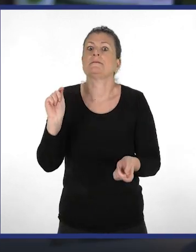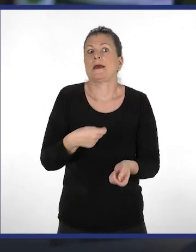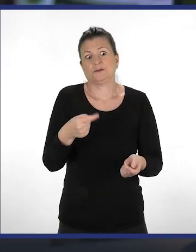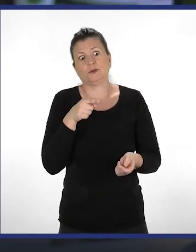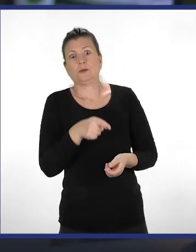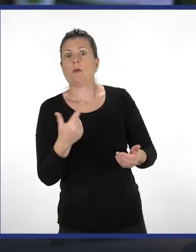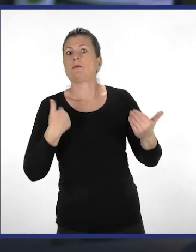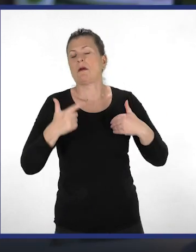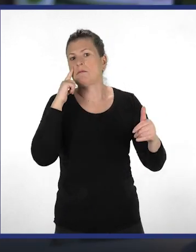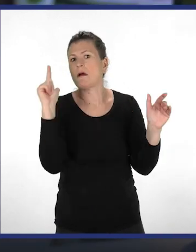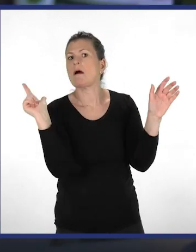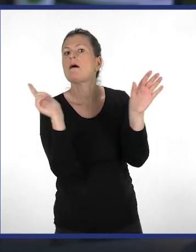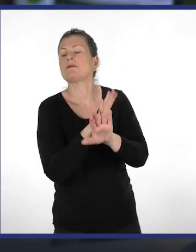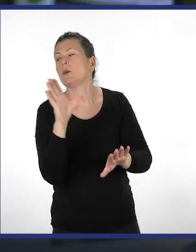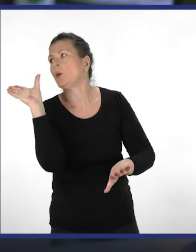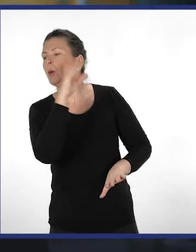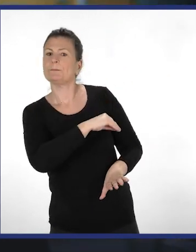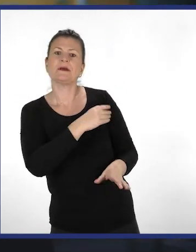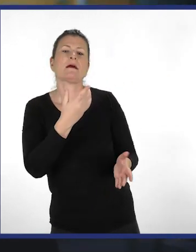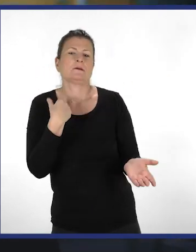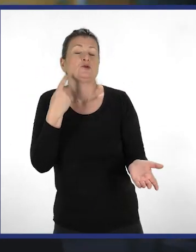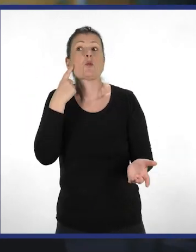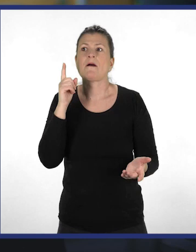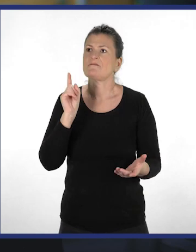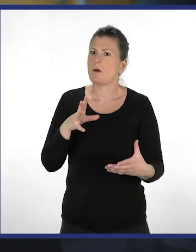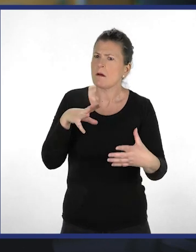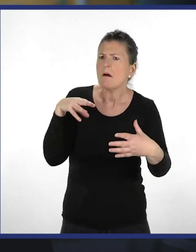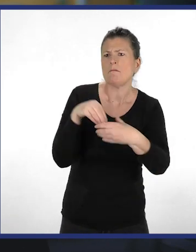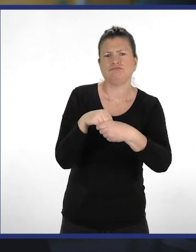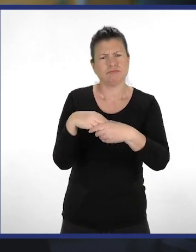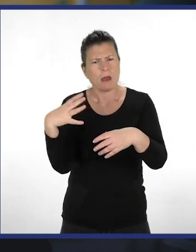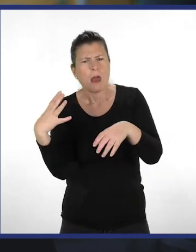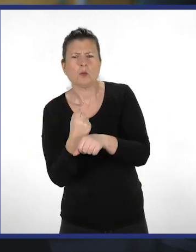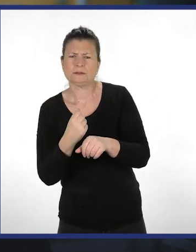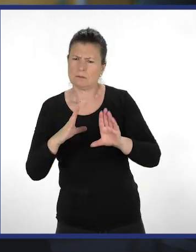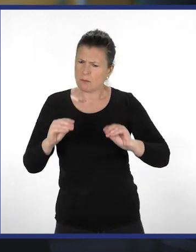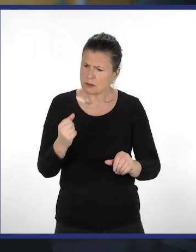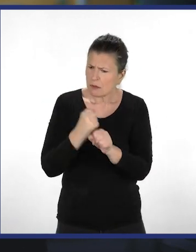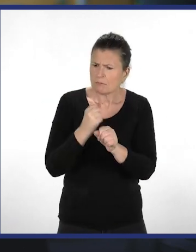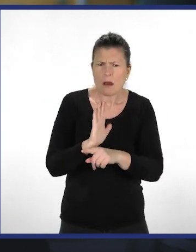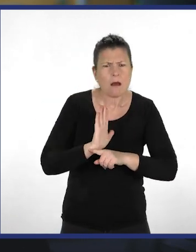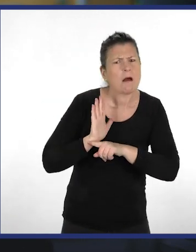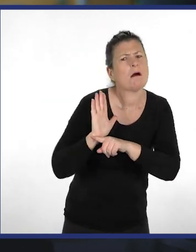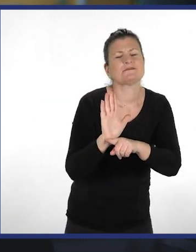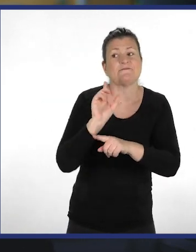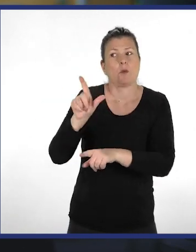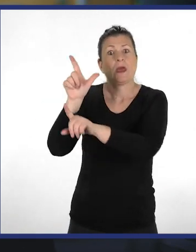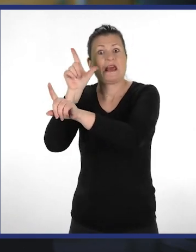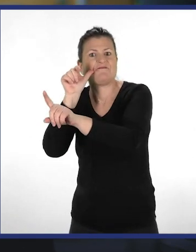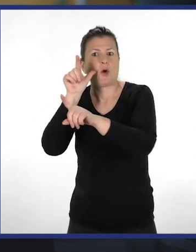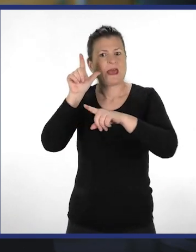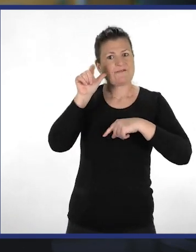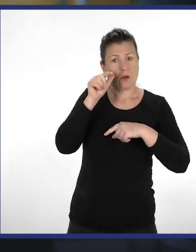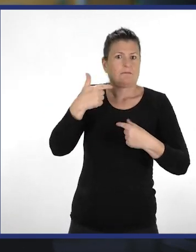Évidemment, comme c'est un handicap invisible, parfois il oublie. Mais je crois que pour une intégration réussie, un maintien de poste réussi, l'effort doit venir